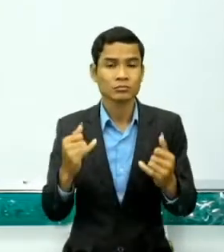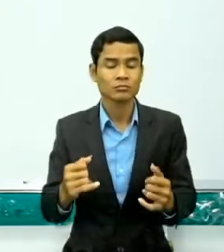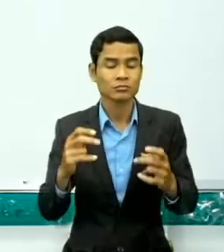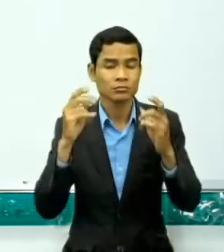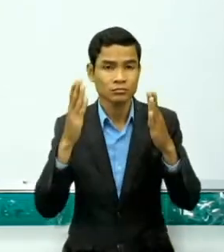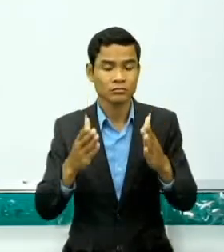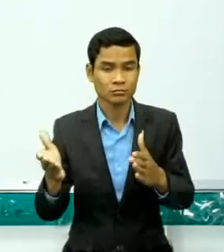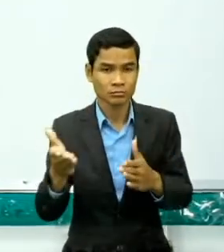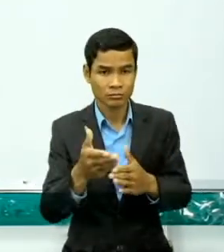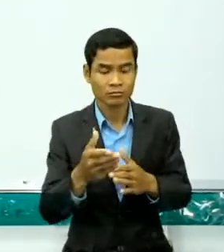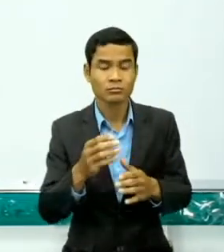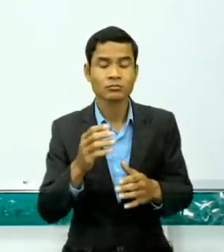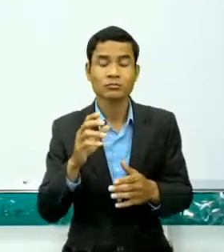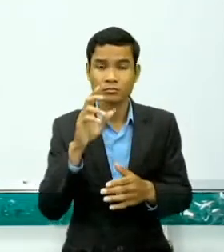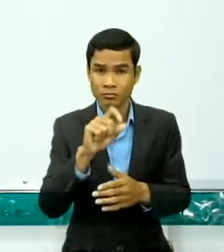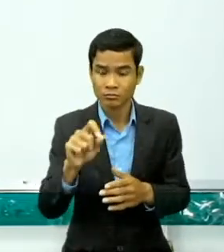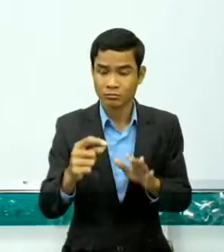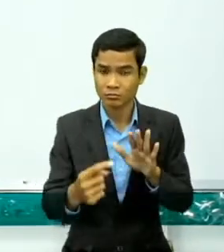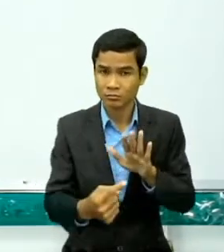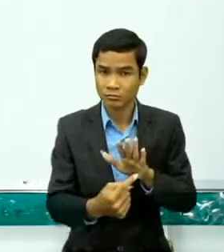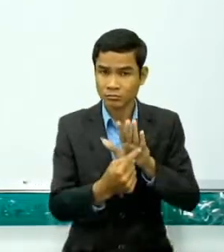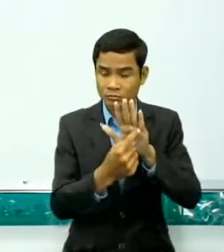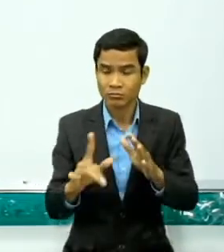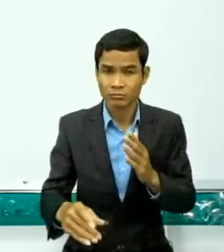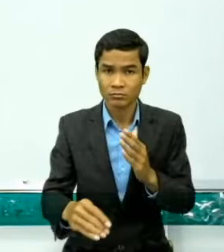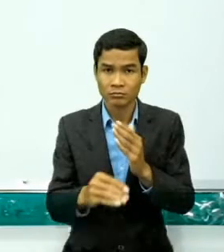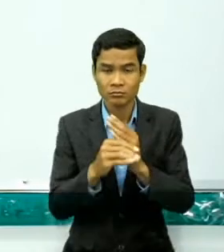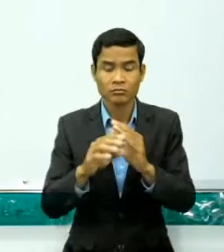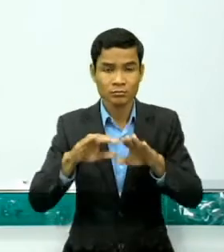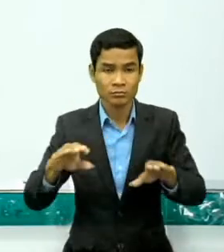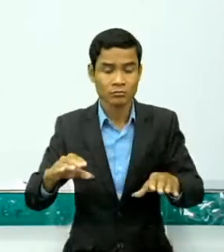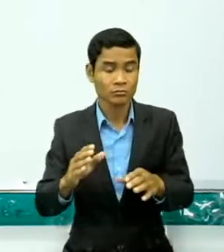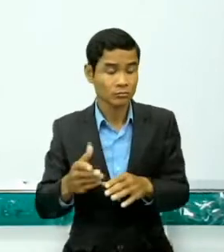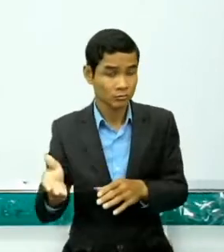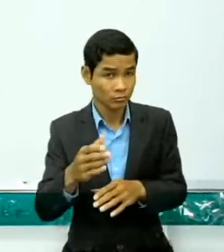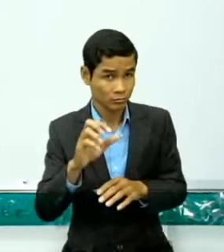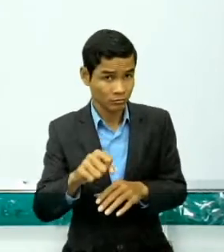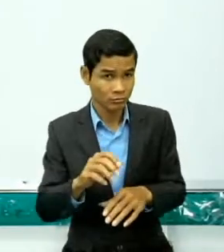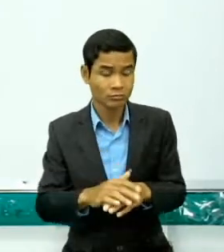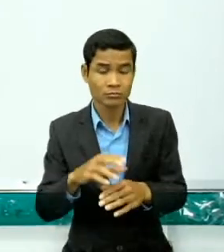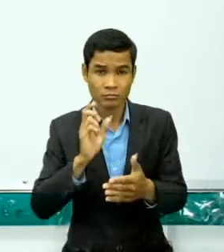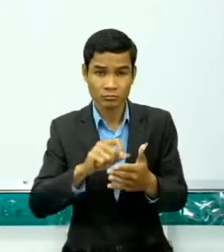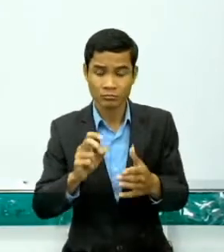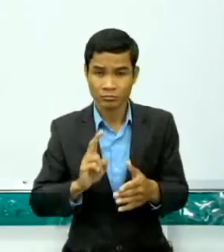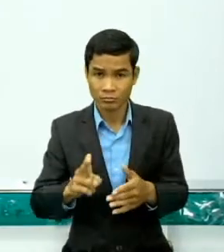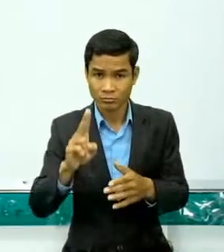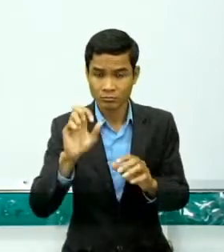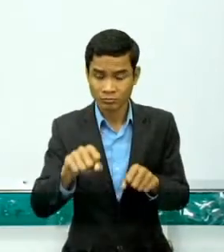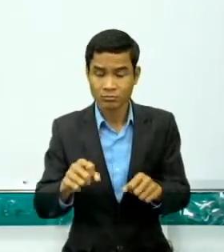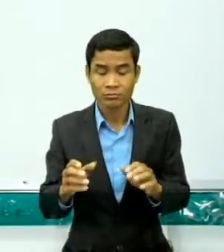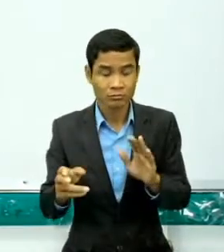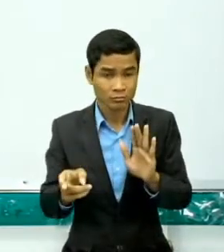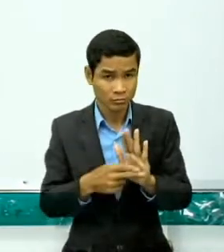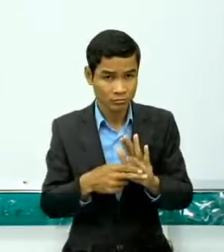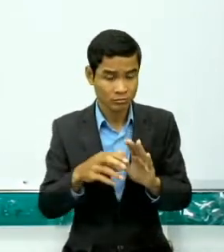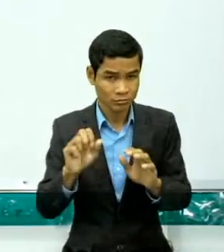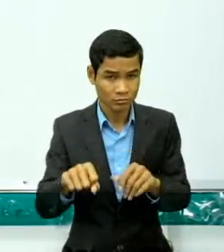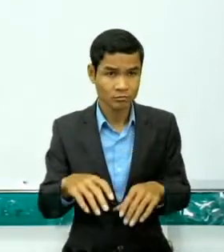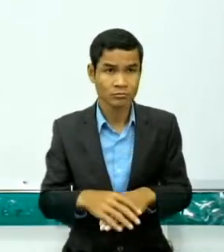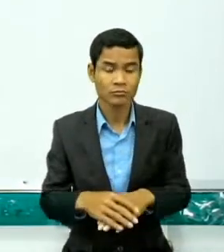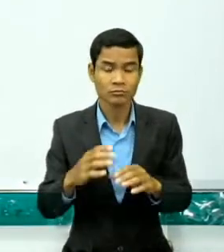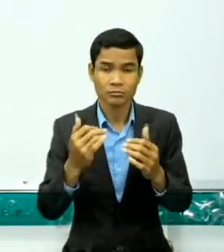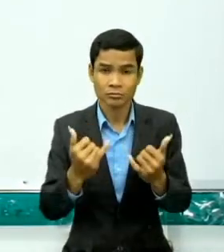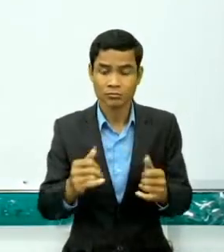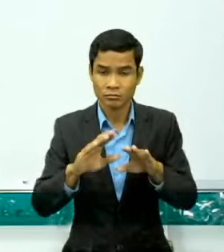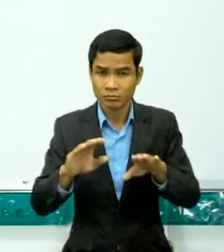គ្រូនឹងឲ្យកូនកូនសរសេរស្រាអឺបន្ថែមទៀតណាដើម្បីឲ្យកូនកាន់តែចាសរសេរបានរហ័សហើយស្អាតណាឥឡូវកូន